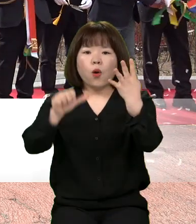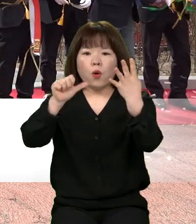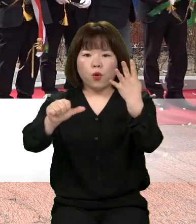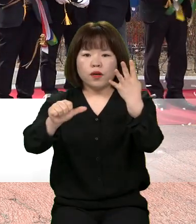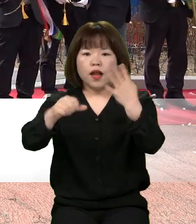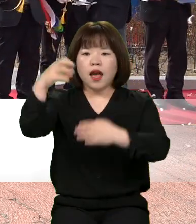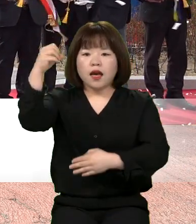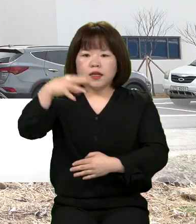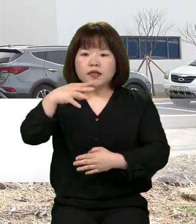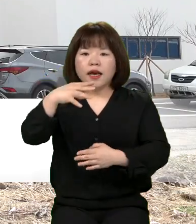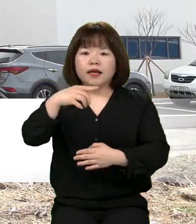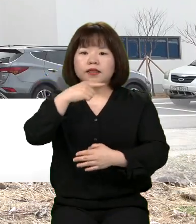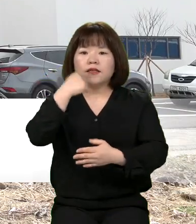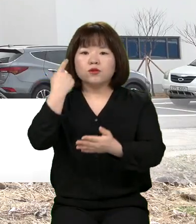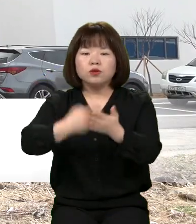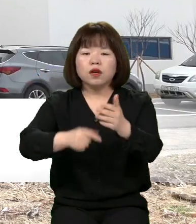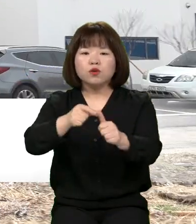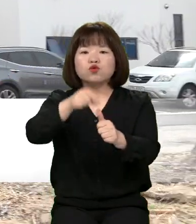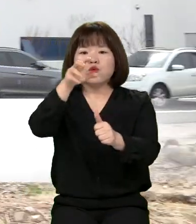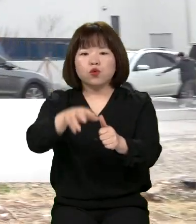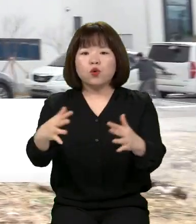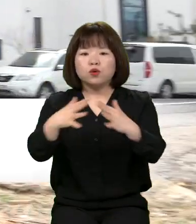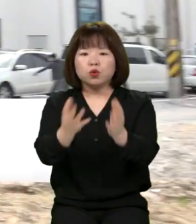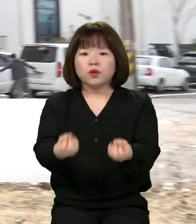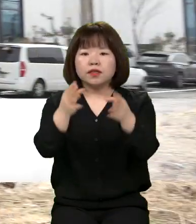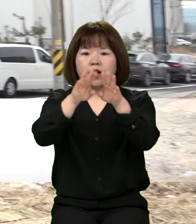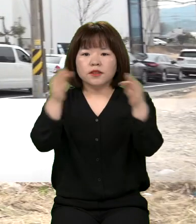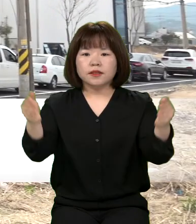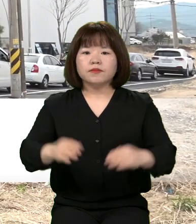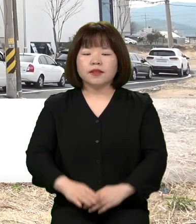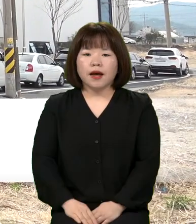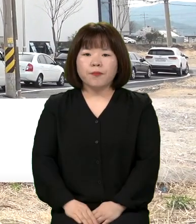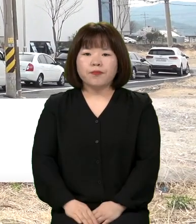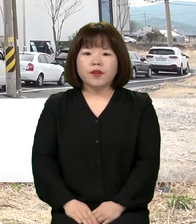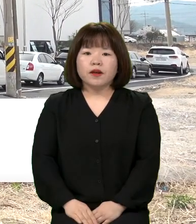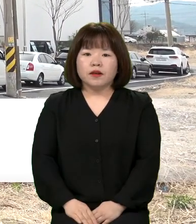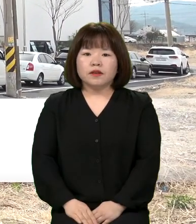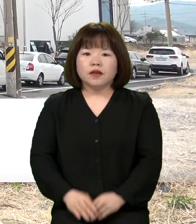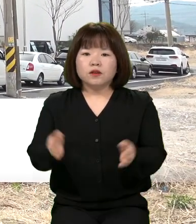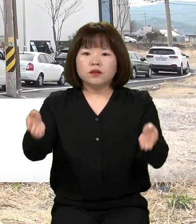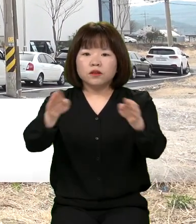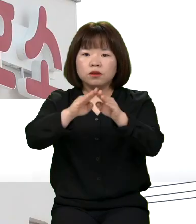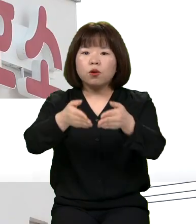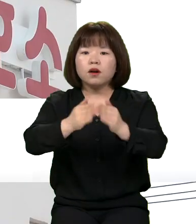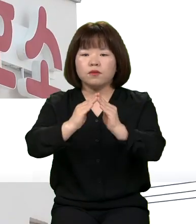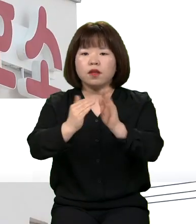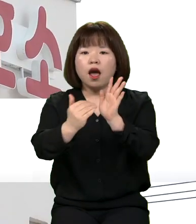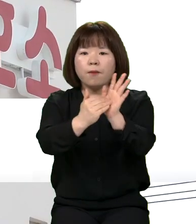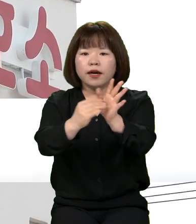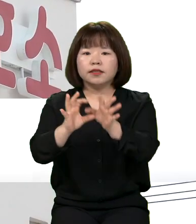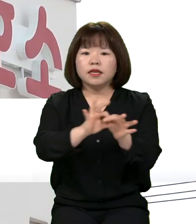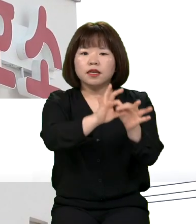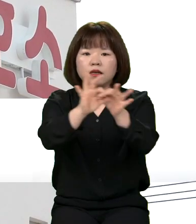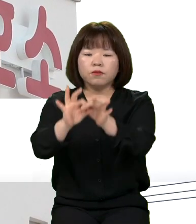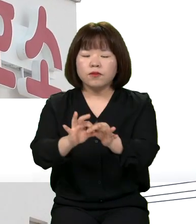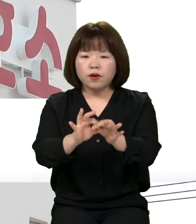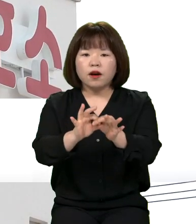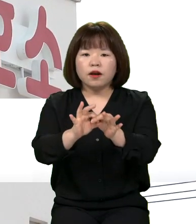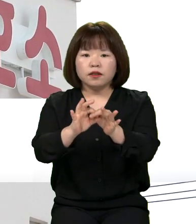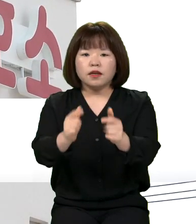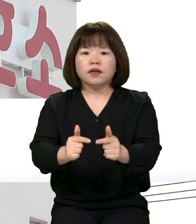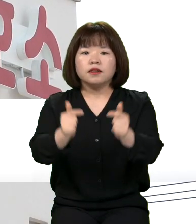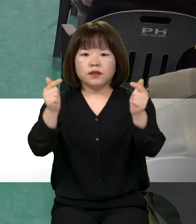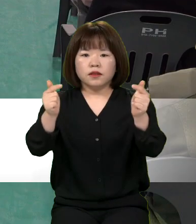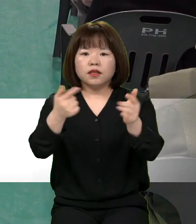5일 포항 쉬는 흑 다목적 재난구호 소중 공식을 가졌습니다 다목적 재난 구 소 건립은 방재 인프라 확충